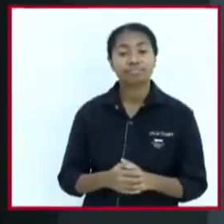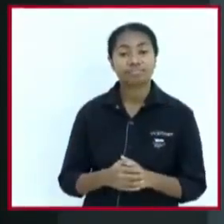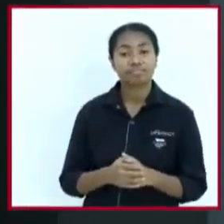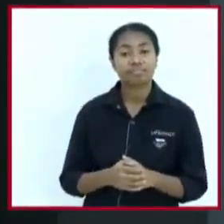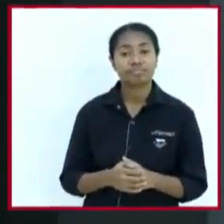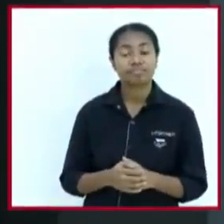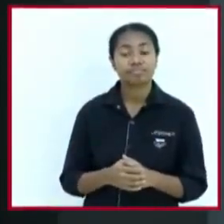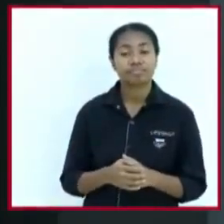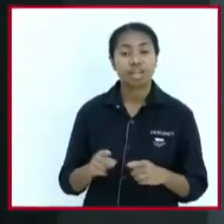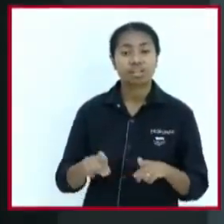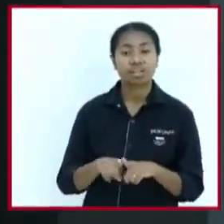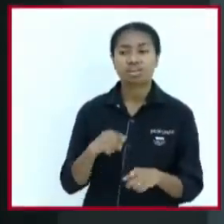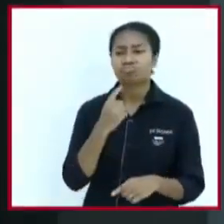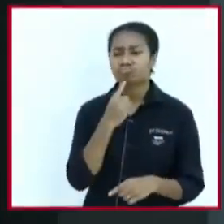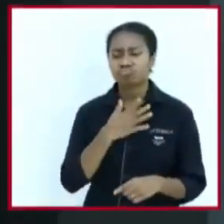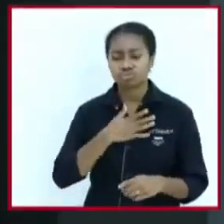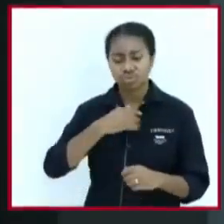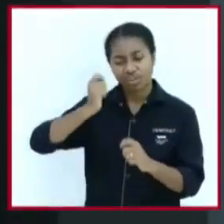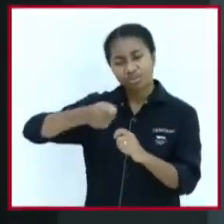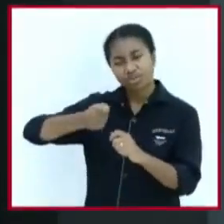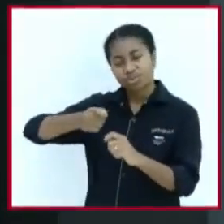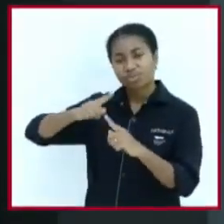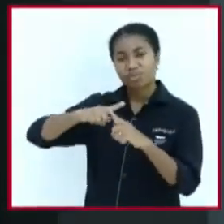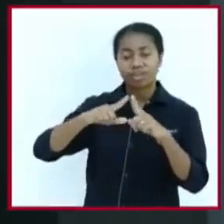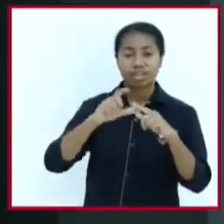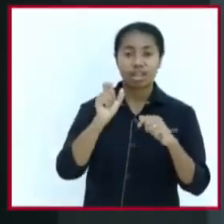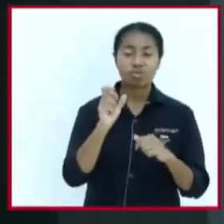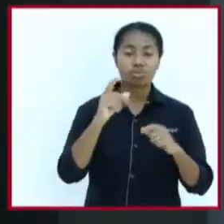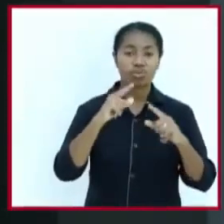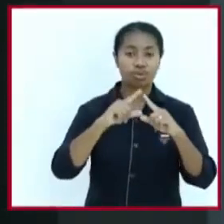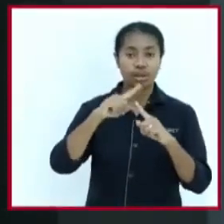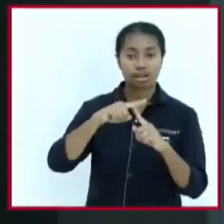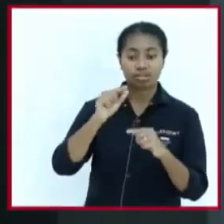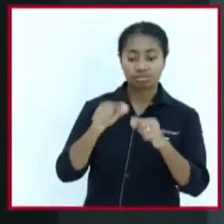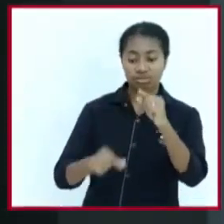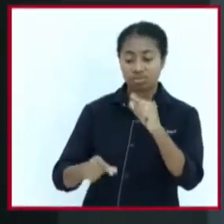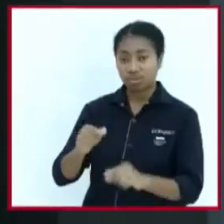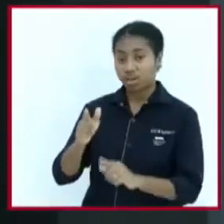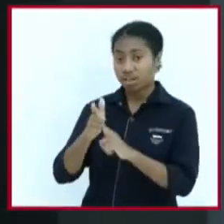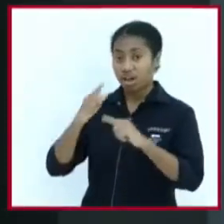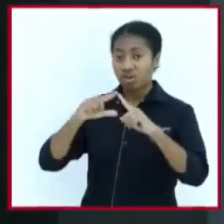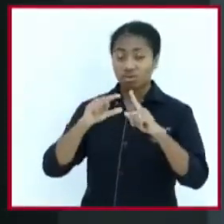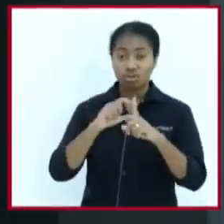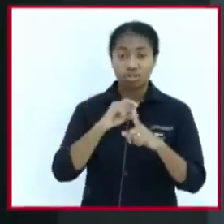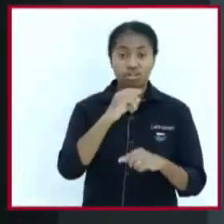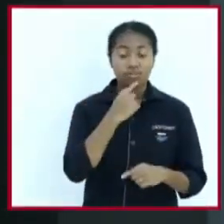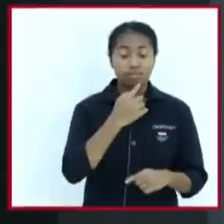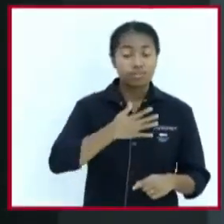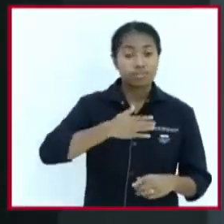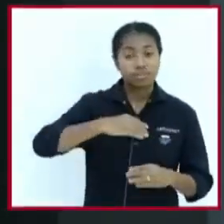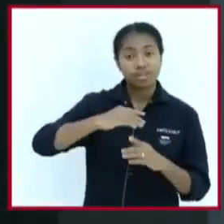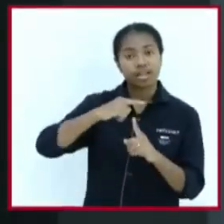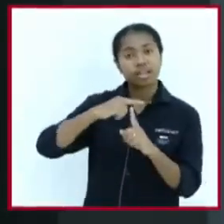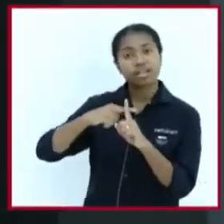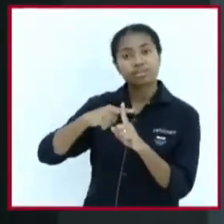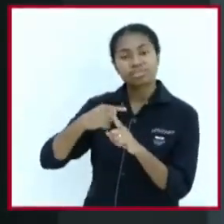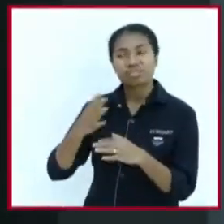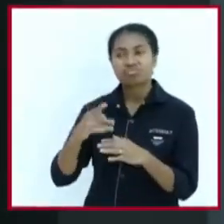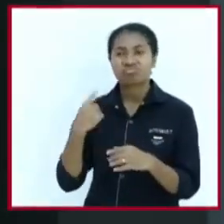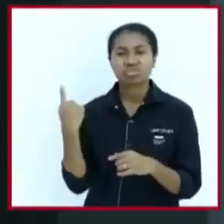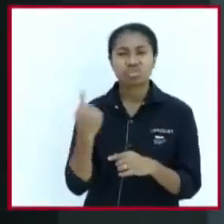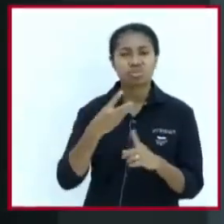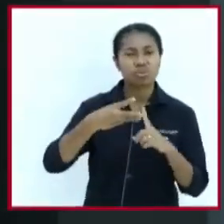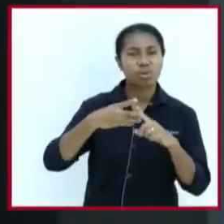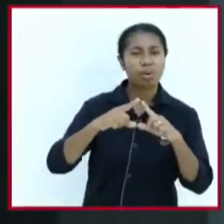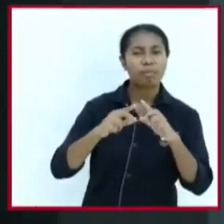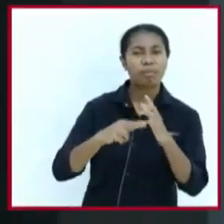jangan memiliki hukum Taurat orang Yahudi jelas punya kelebihan dibanding dengan seluruh bangsa seluruh agama